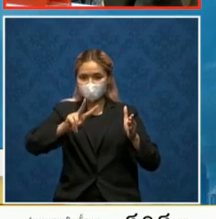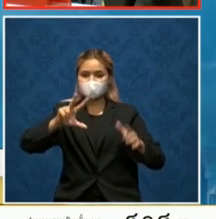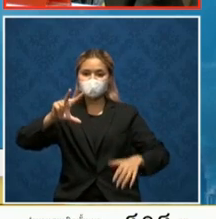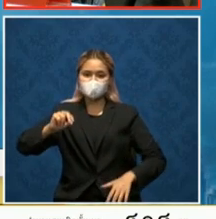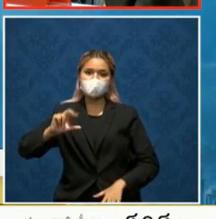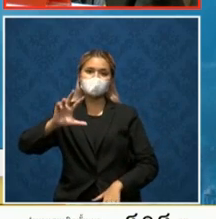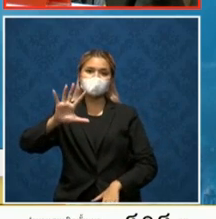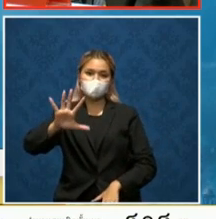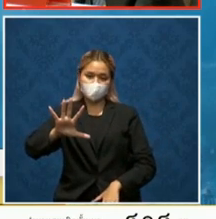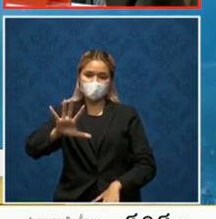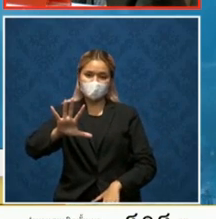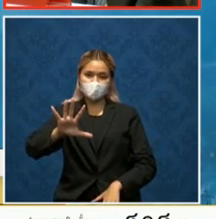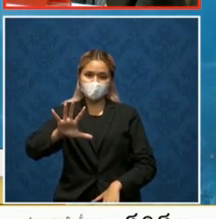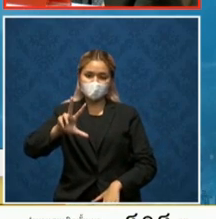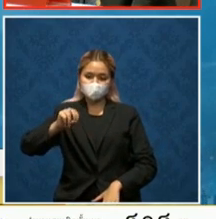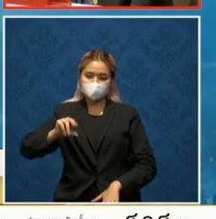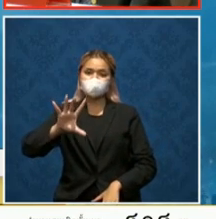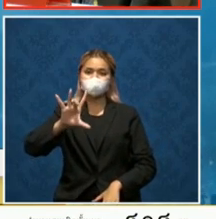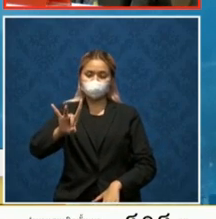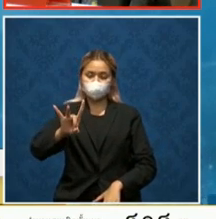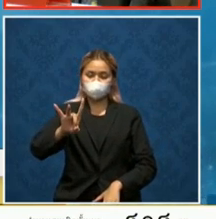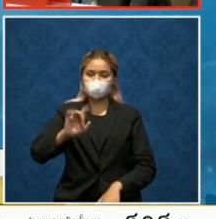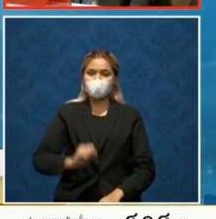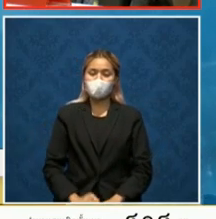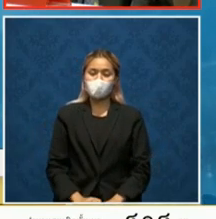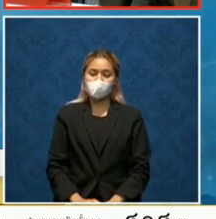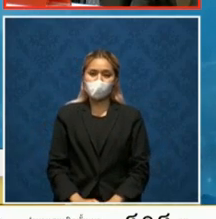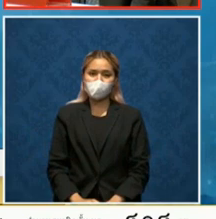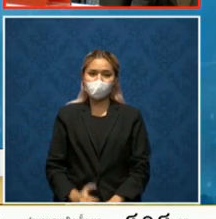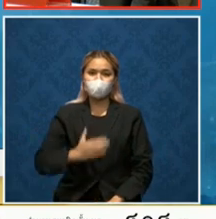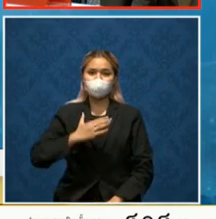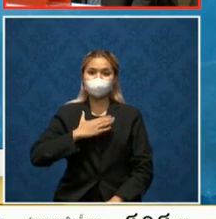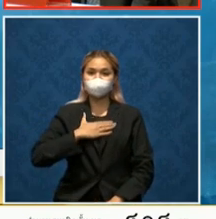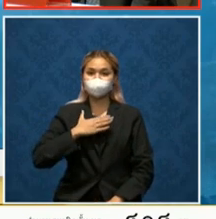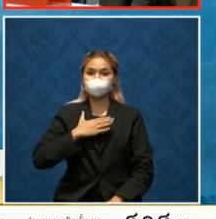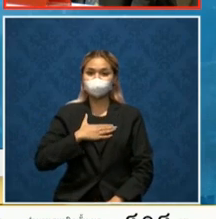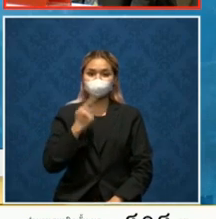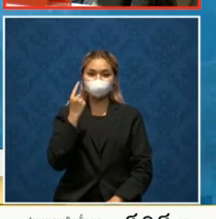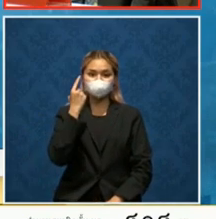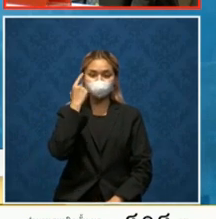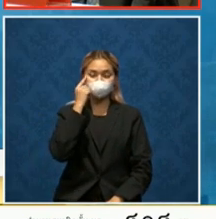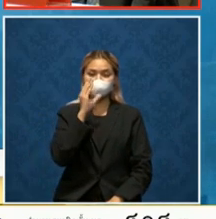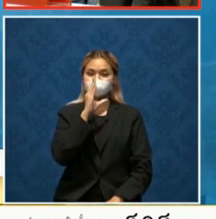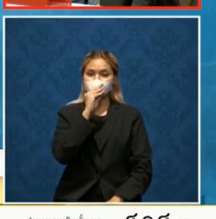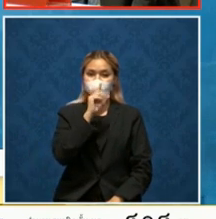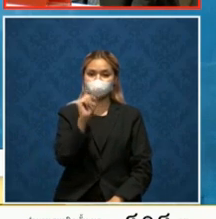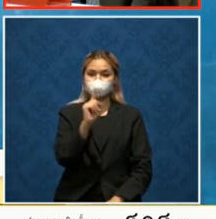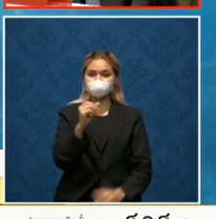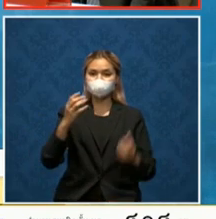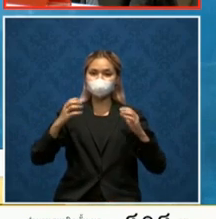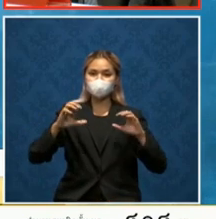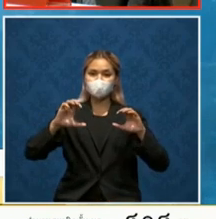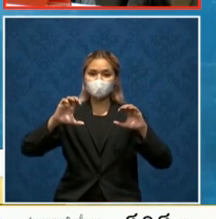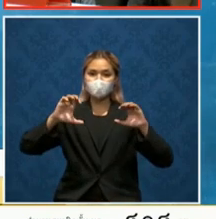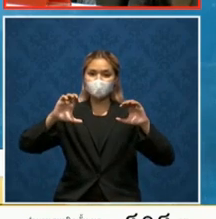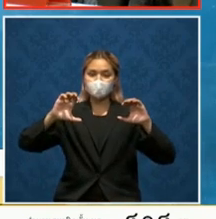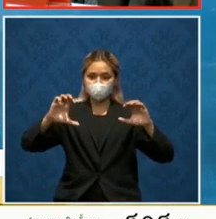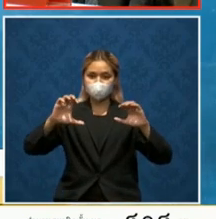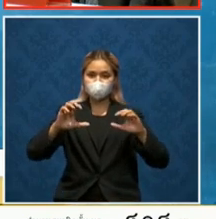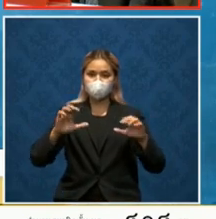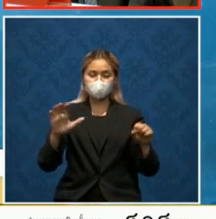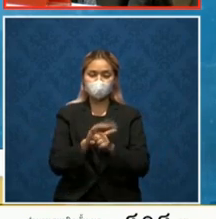ถึง 2538ผมเรียกว่ารัฐบาลภายใต้ประชาธิปไตยไม่เต็มร้อย